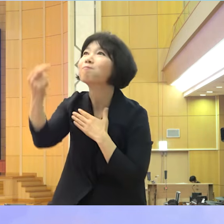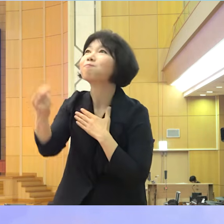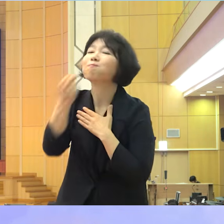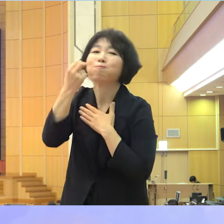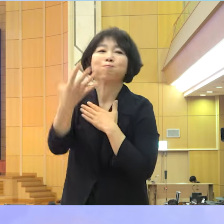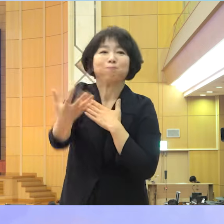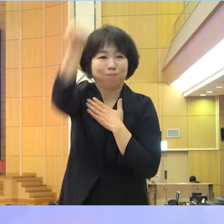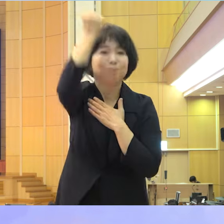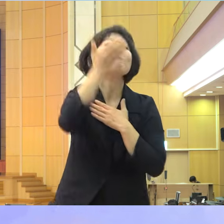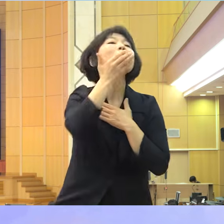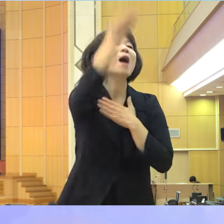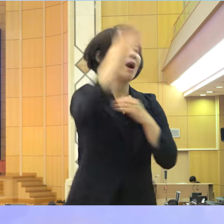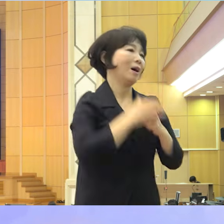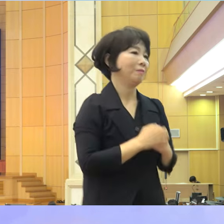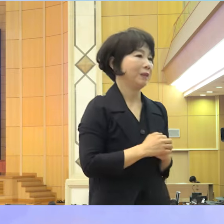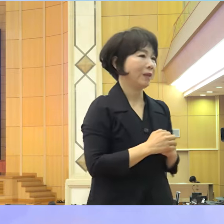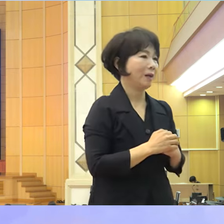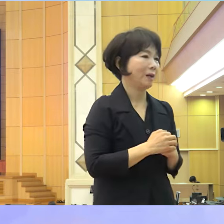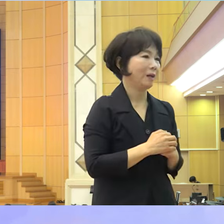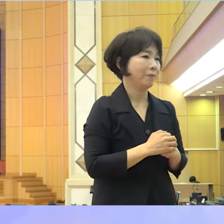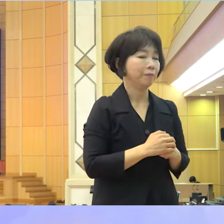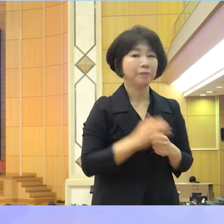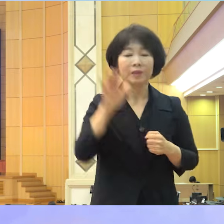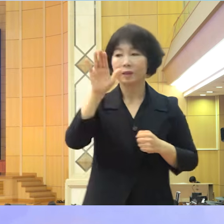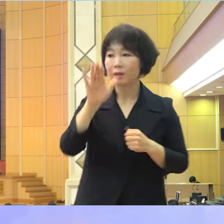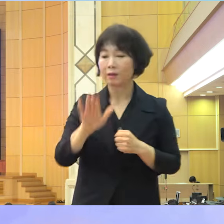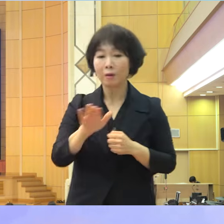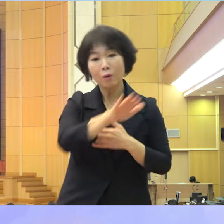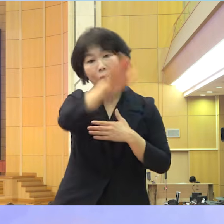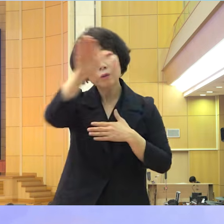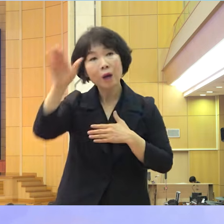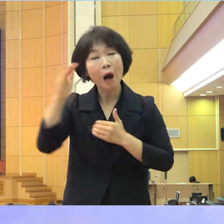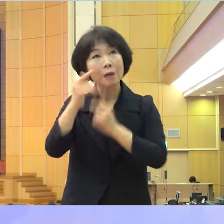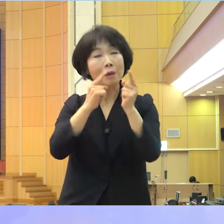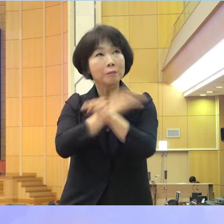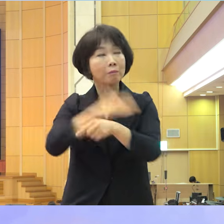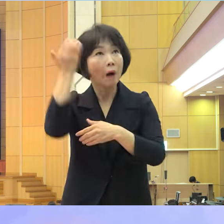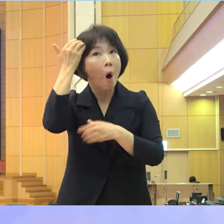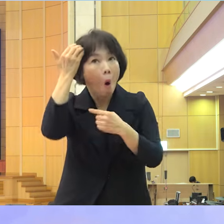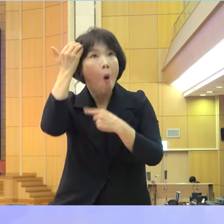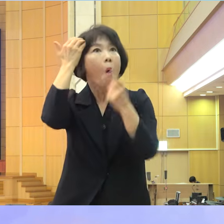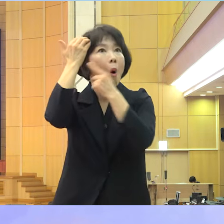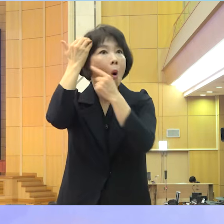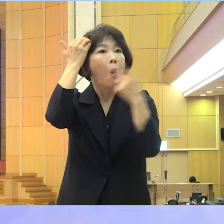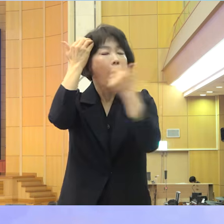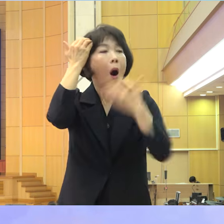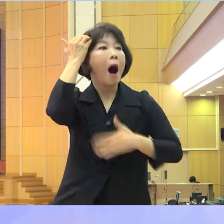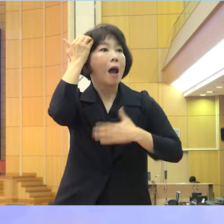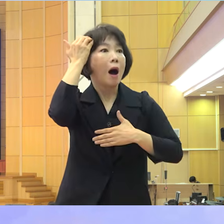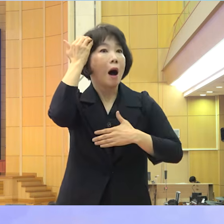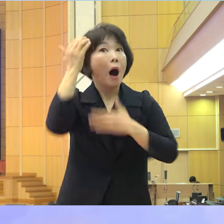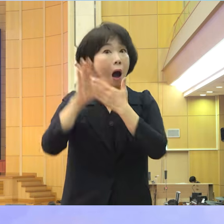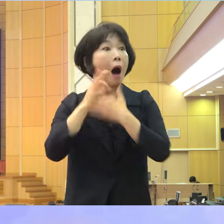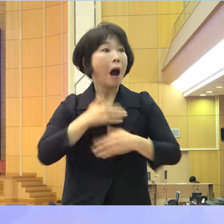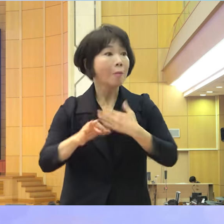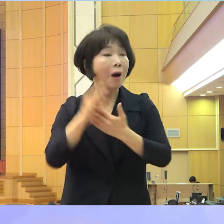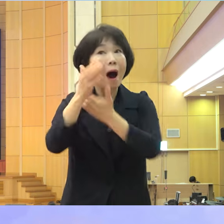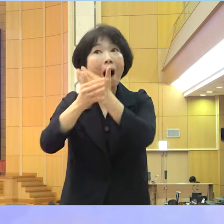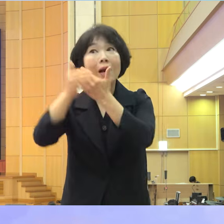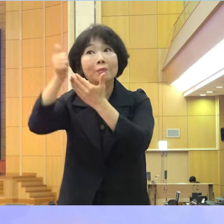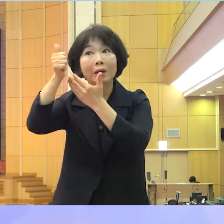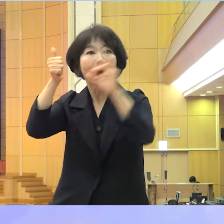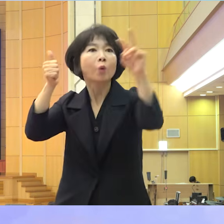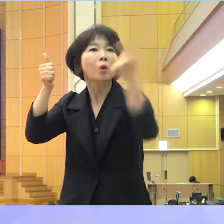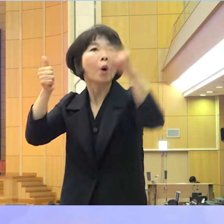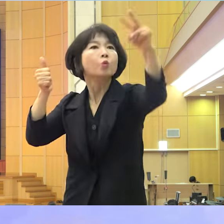우리는 영생할 수 있는 것이야. 이래서 이런 걸 알면 하나님 품으로